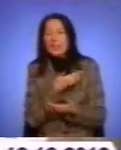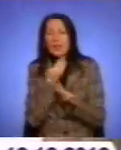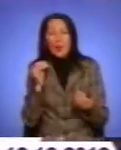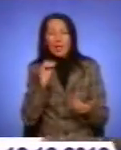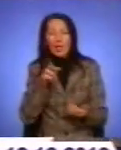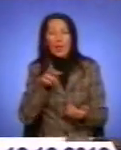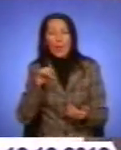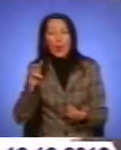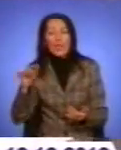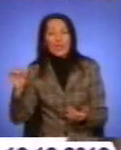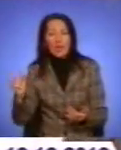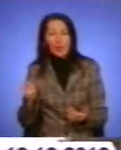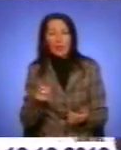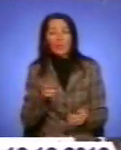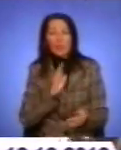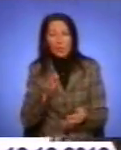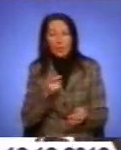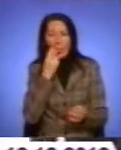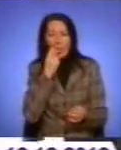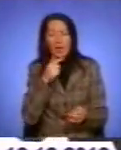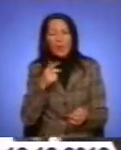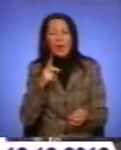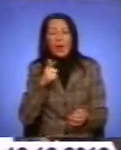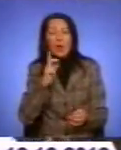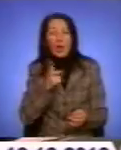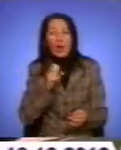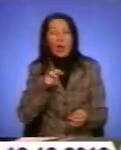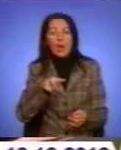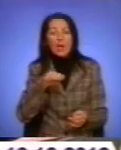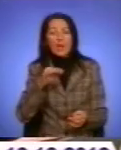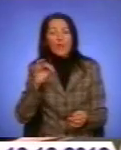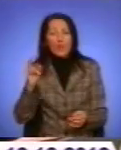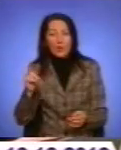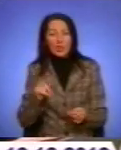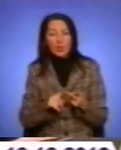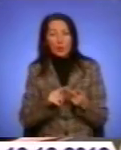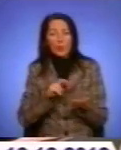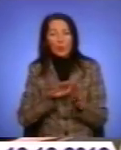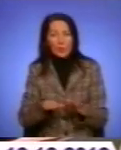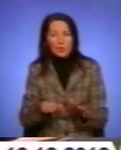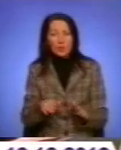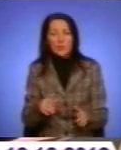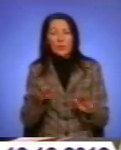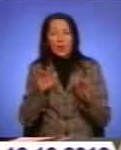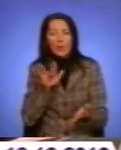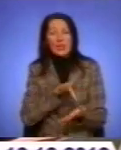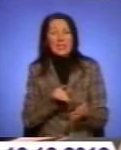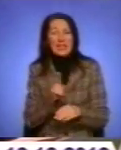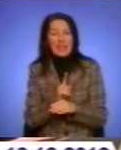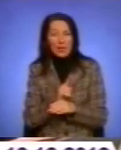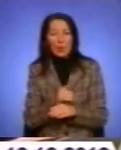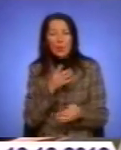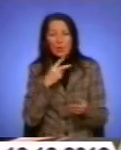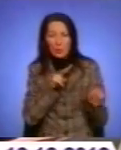грип Каліфорнія, але його вплив буде другорядним, зазначають медики. В місті Тернополі спостерігається сезонний ріст захворюваності на грип